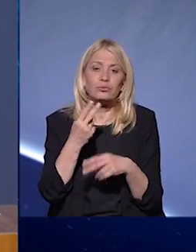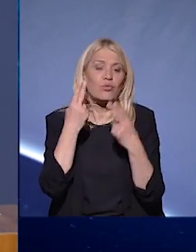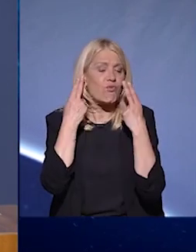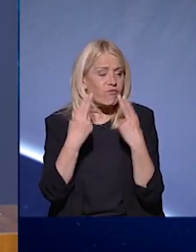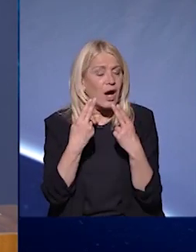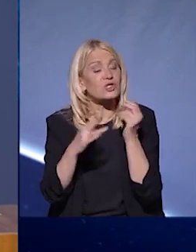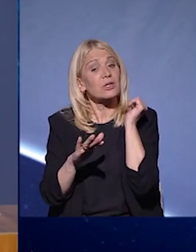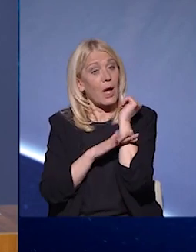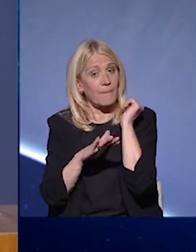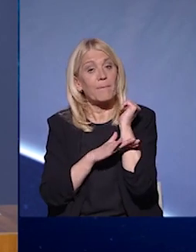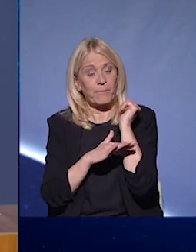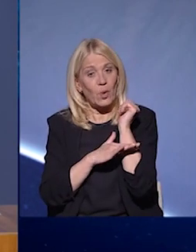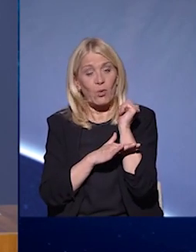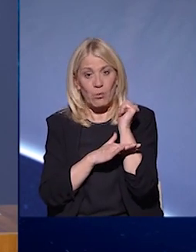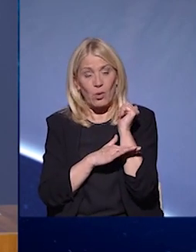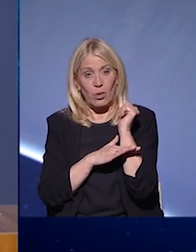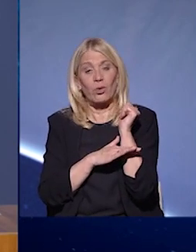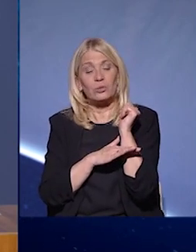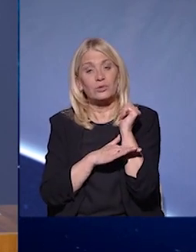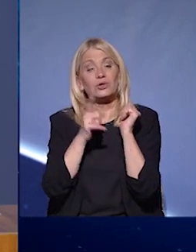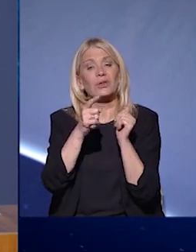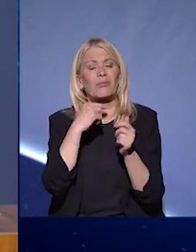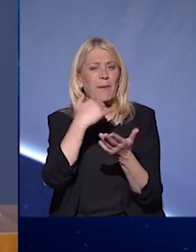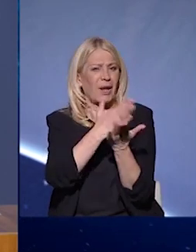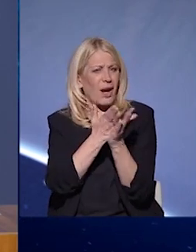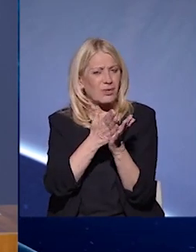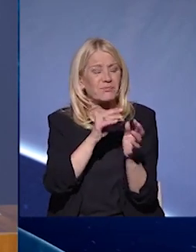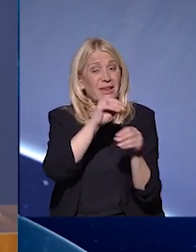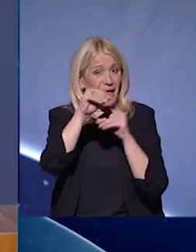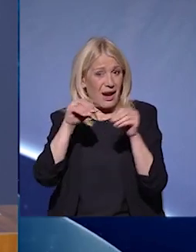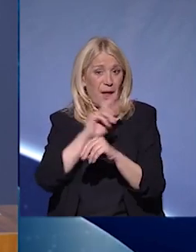značajna pomoć. Vrši se preraspodela